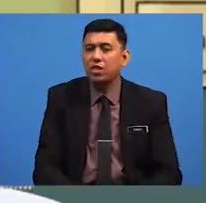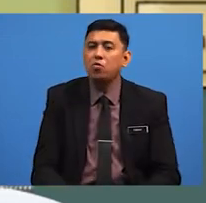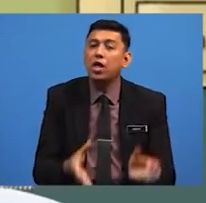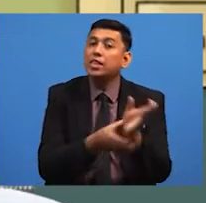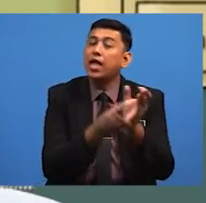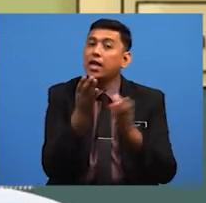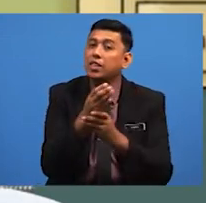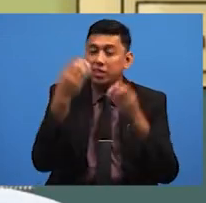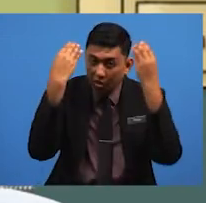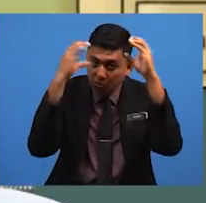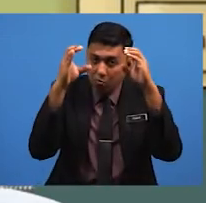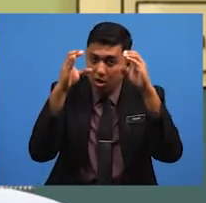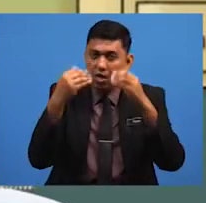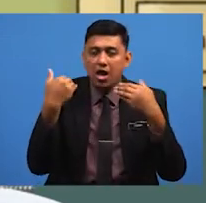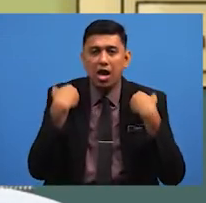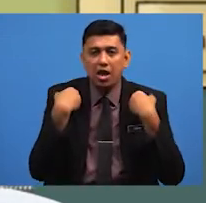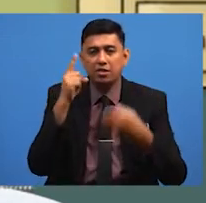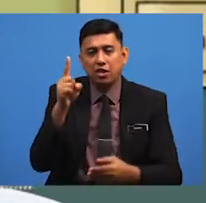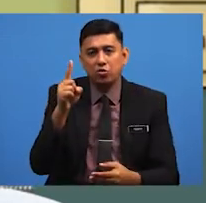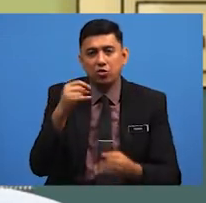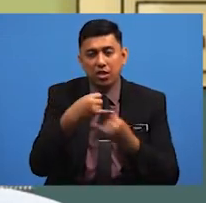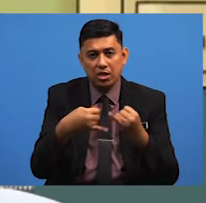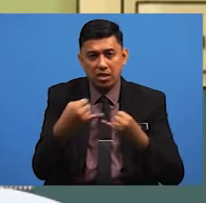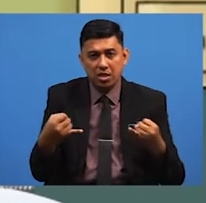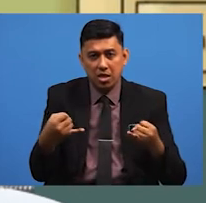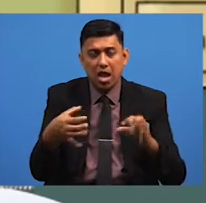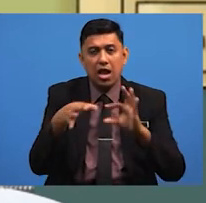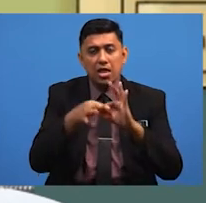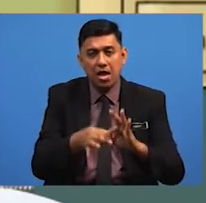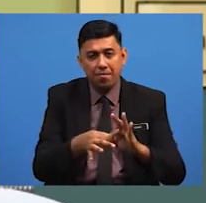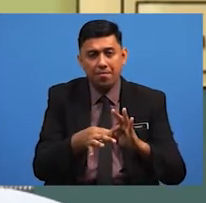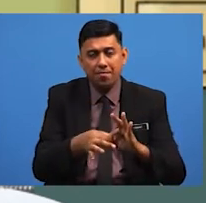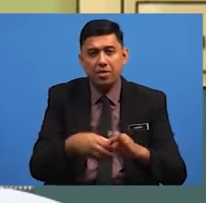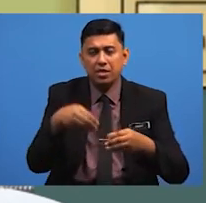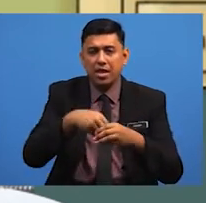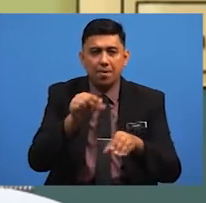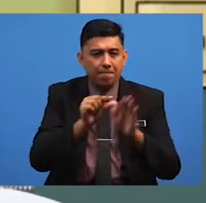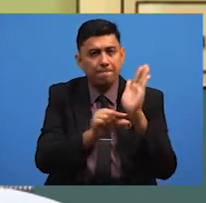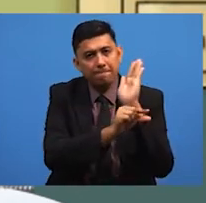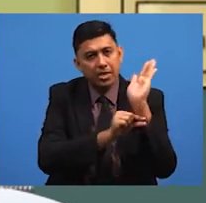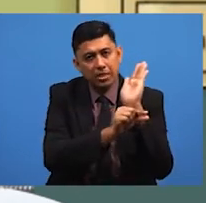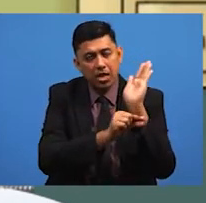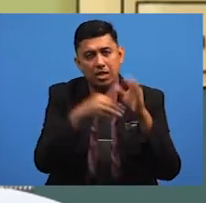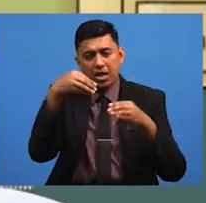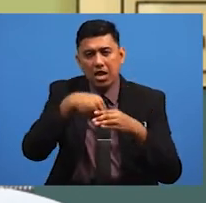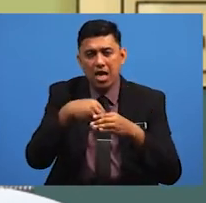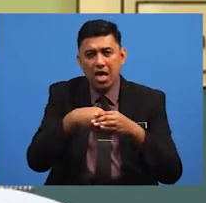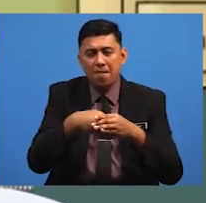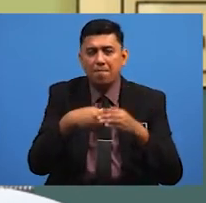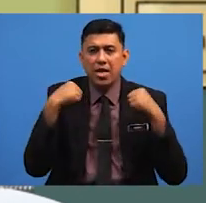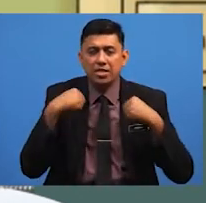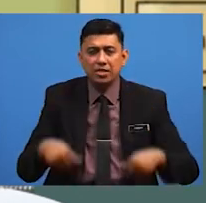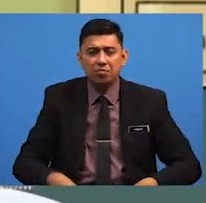ditangan chegou ini terdapat satu urat gelang getah dalam keadaan bentuk asal